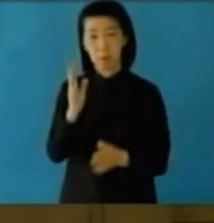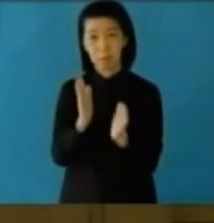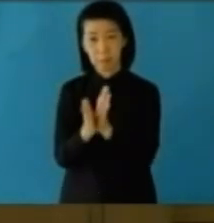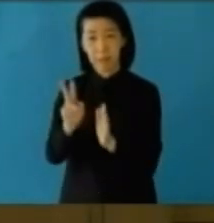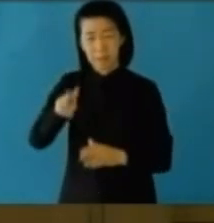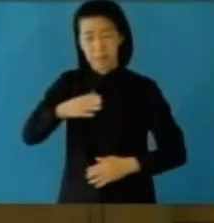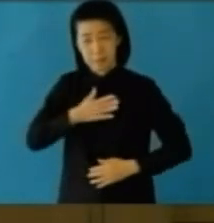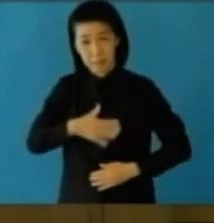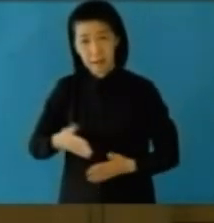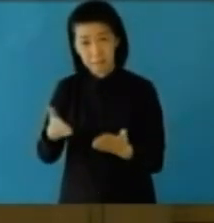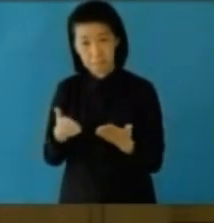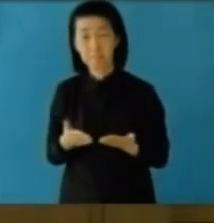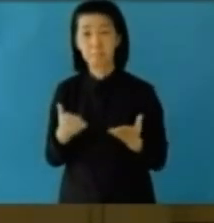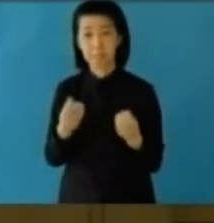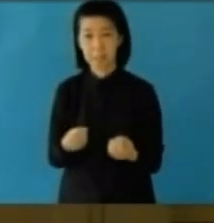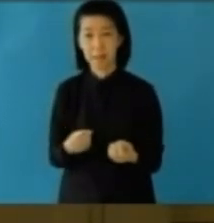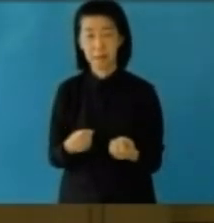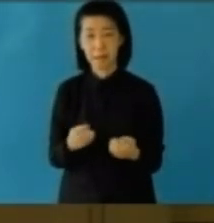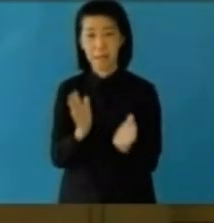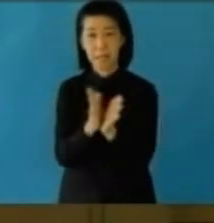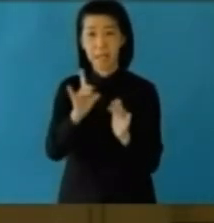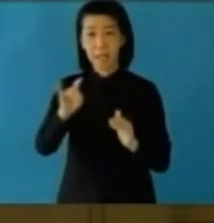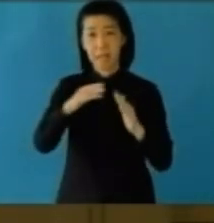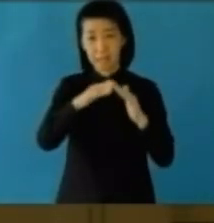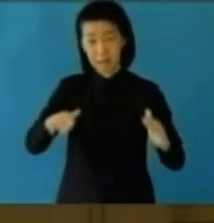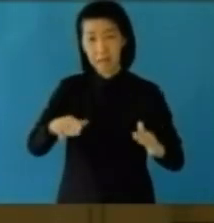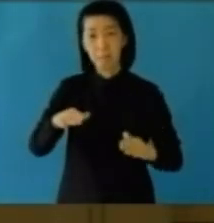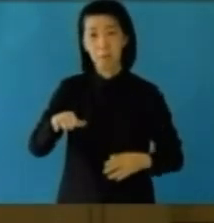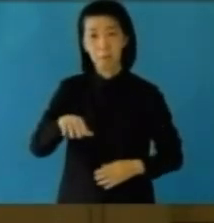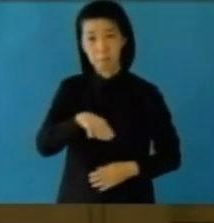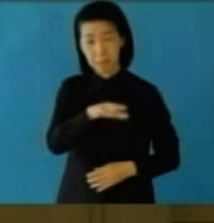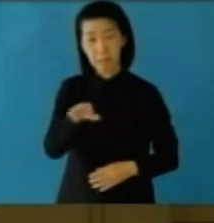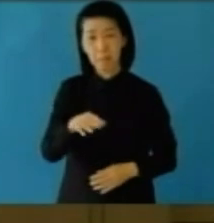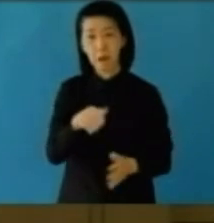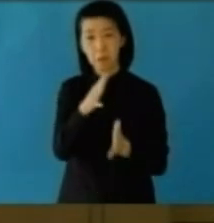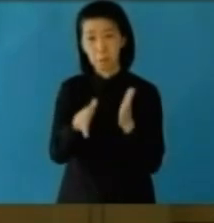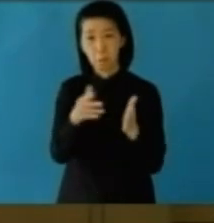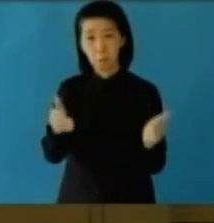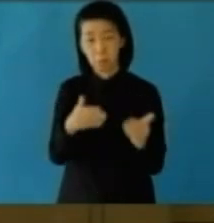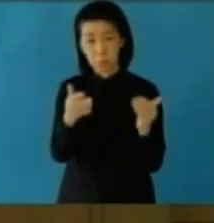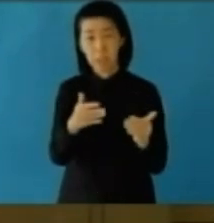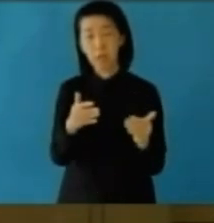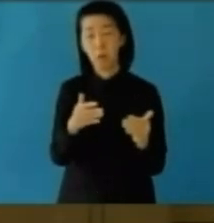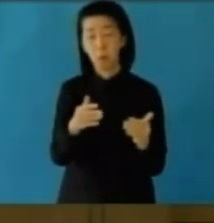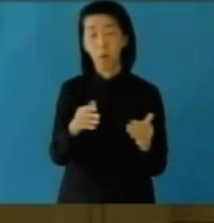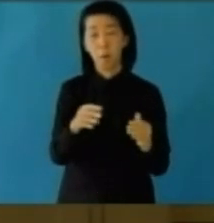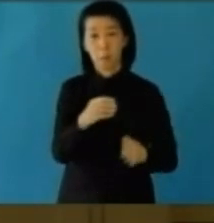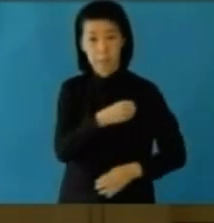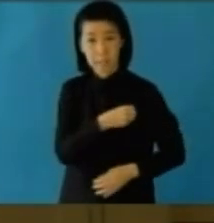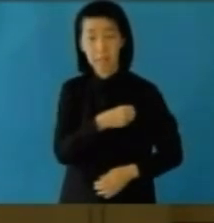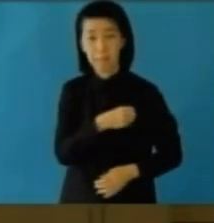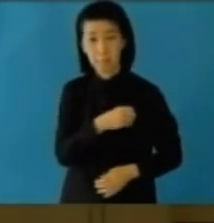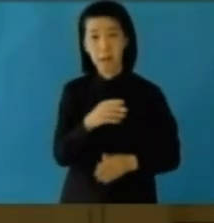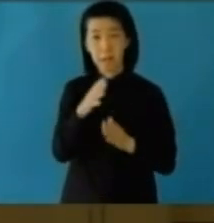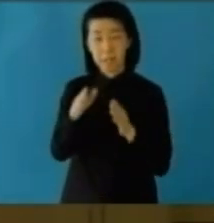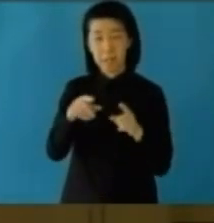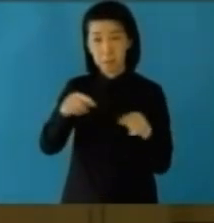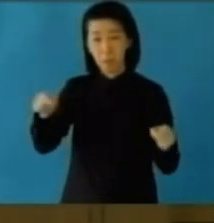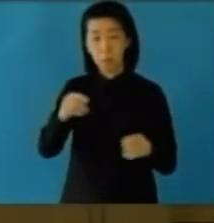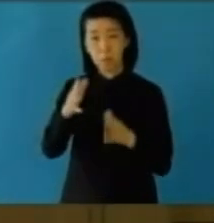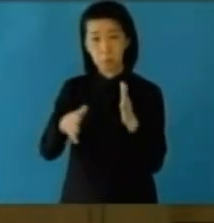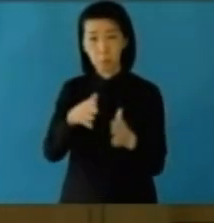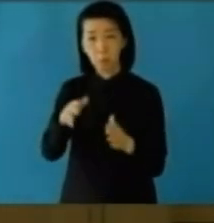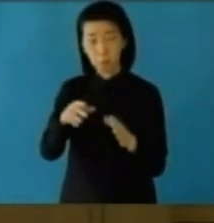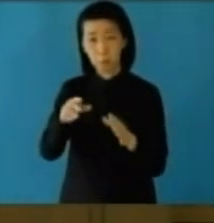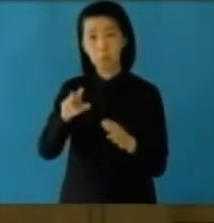解を示していただきました。また県議会におかれてもスポーツ振興議員連盟が日本スポーツ協会および佐賀、滋賀の両県議